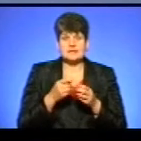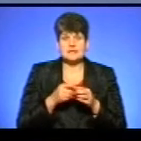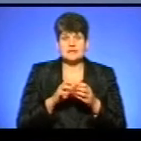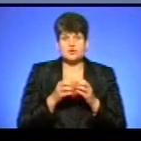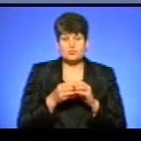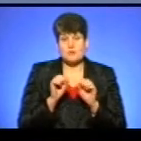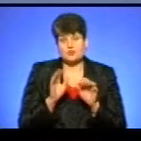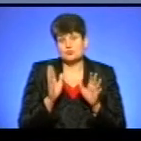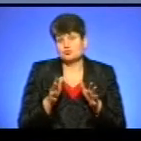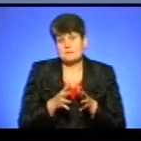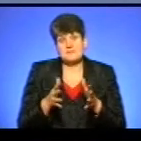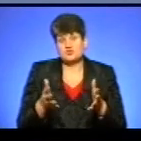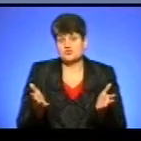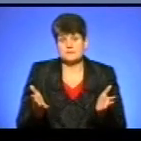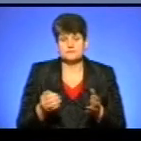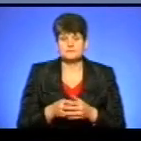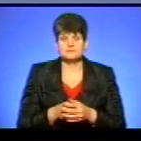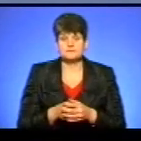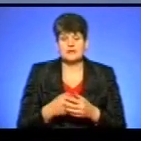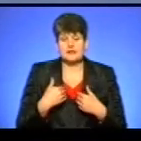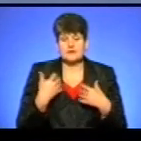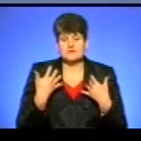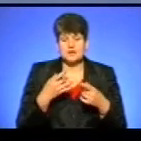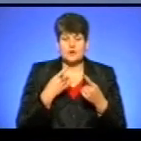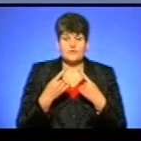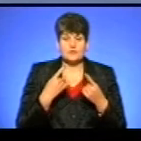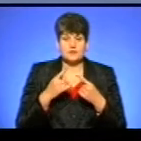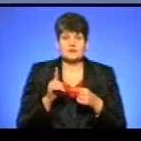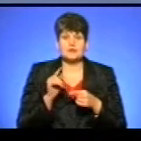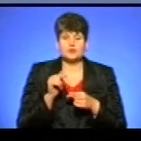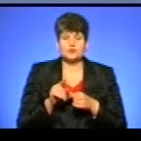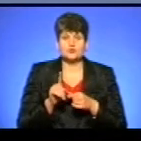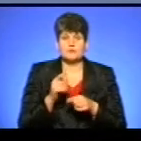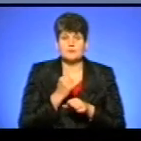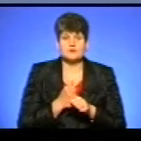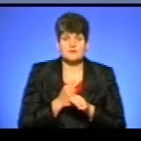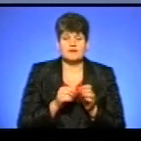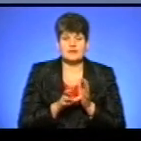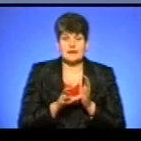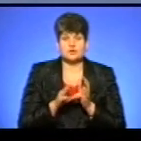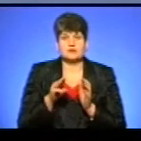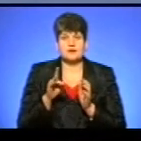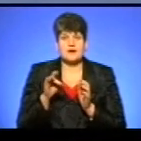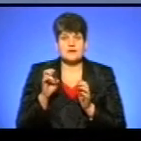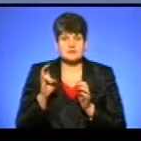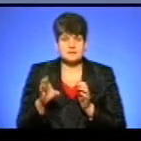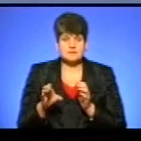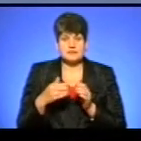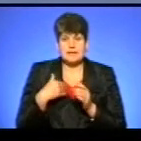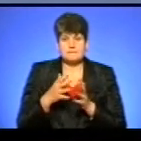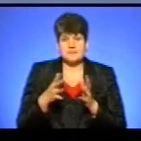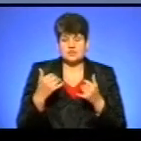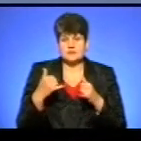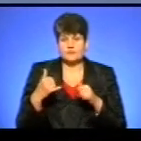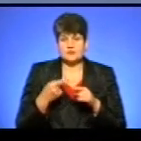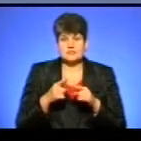бути більшою. Я вже говорив тільки що для того, щоб працював електротранс, тому що мене справді більше турбує